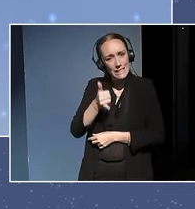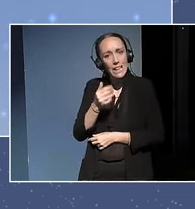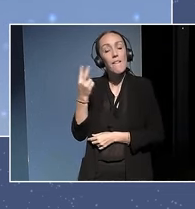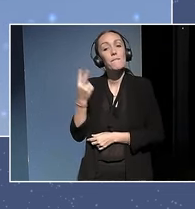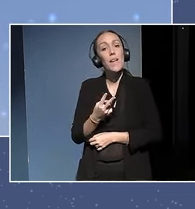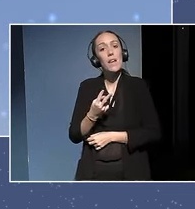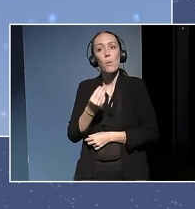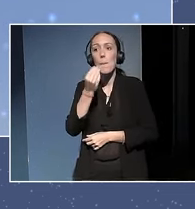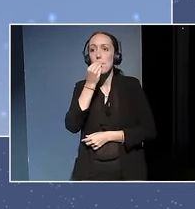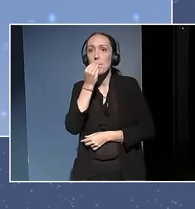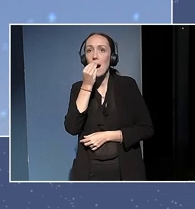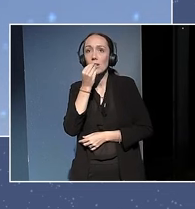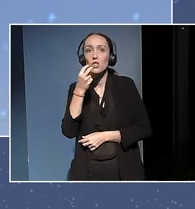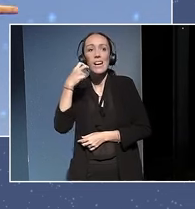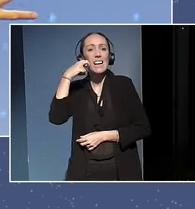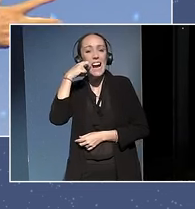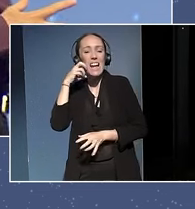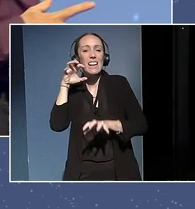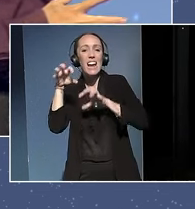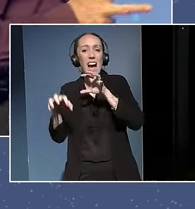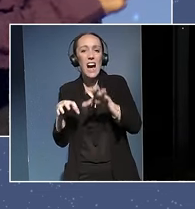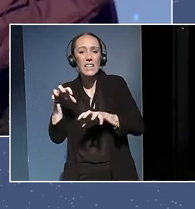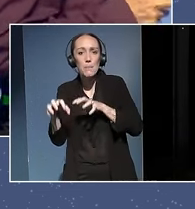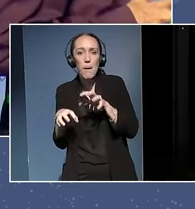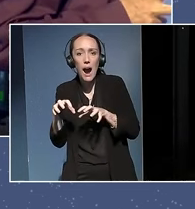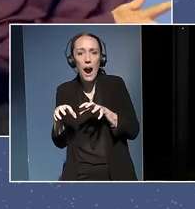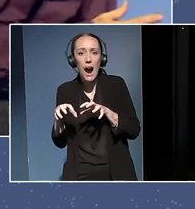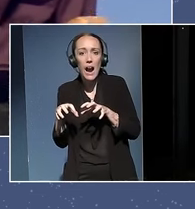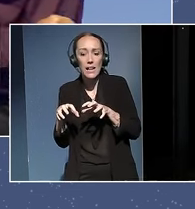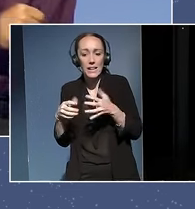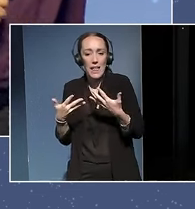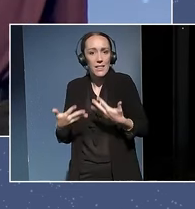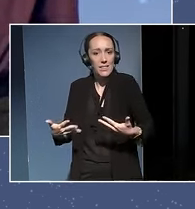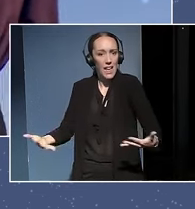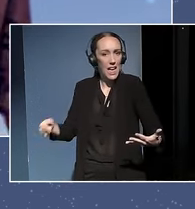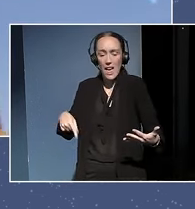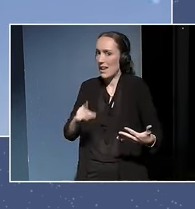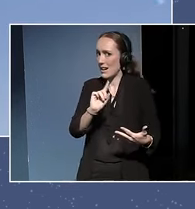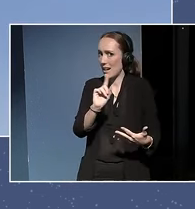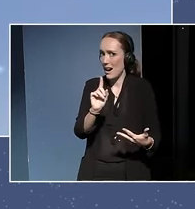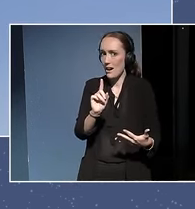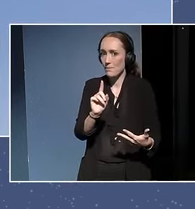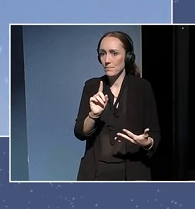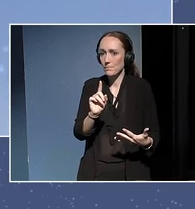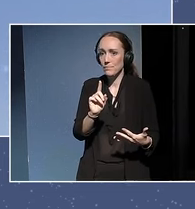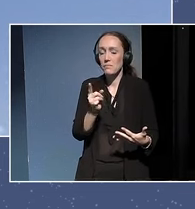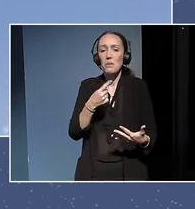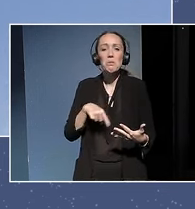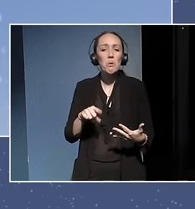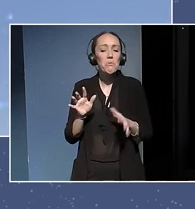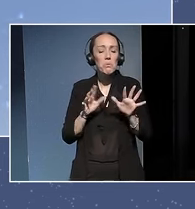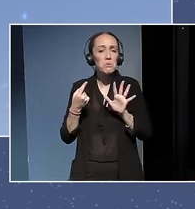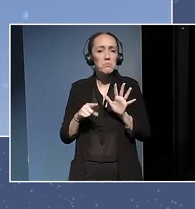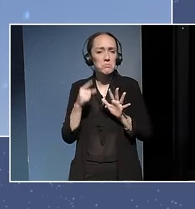cibava di carne di animali di terraferma questo come facciamo a saperlo